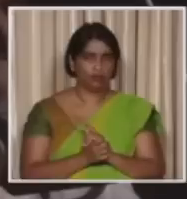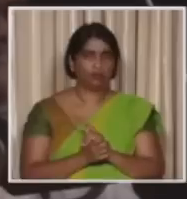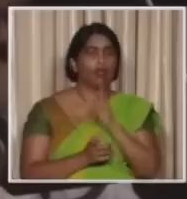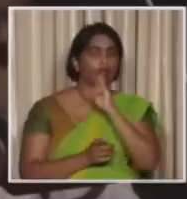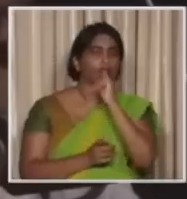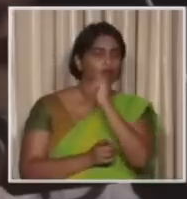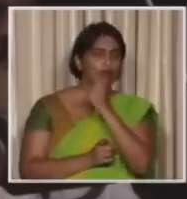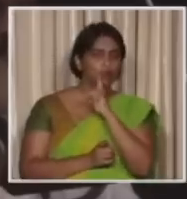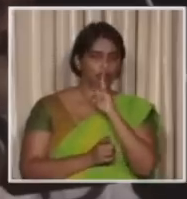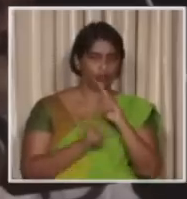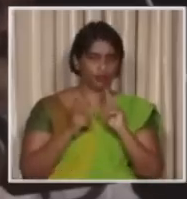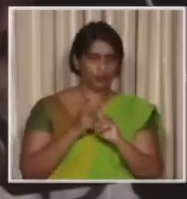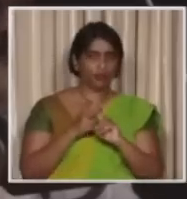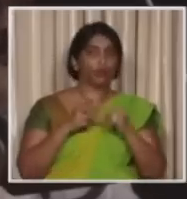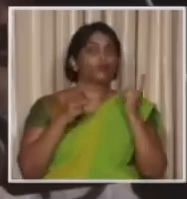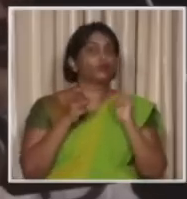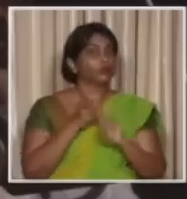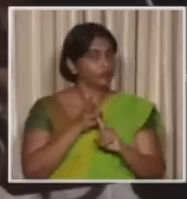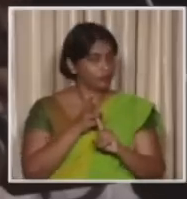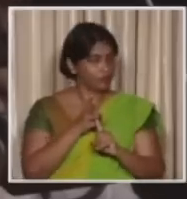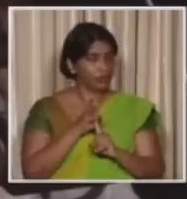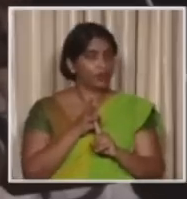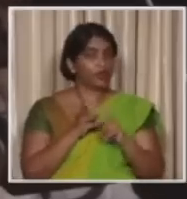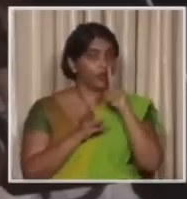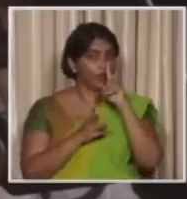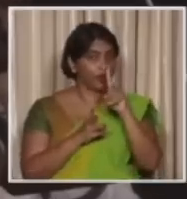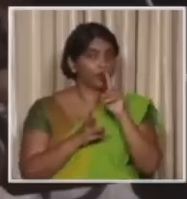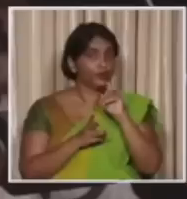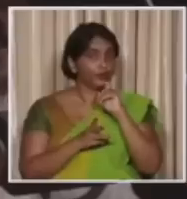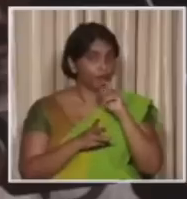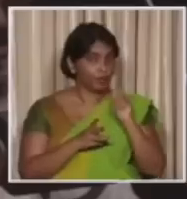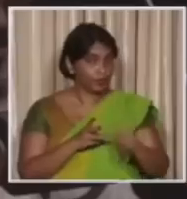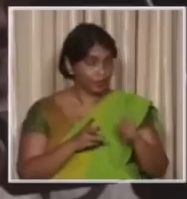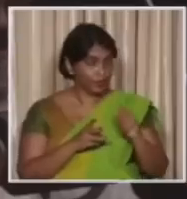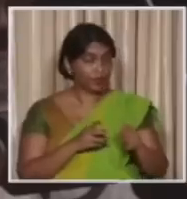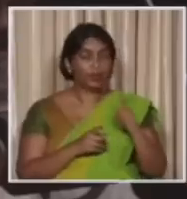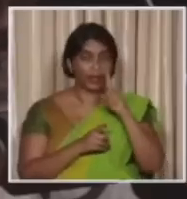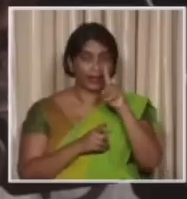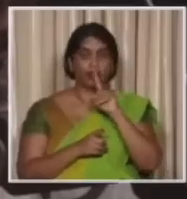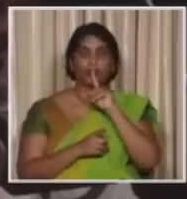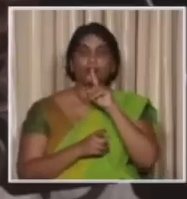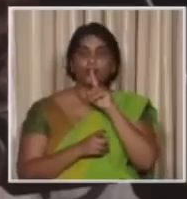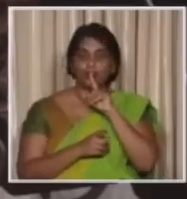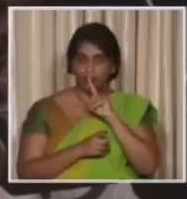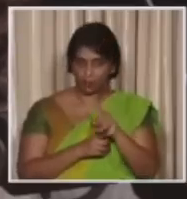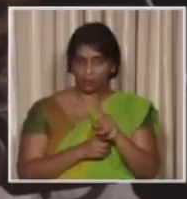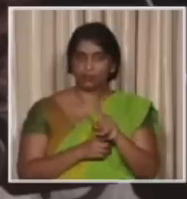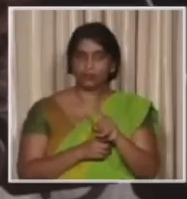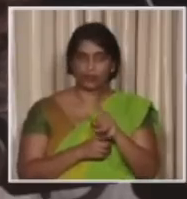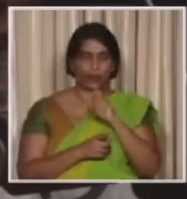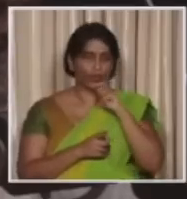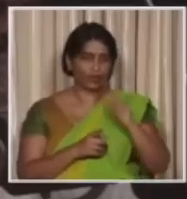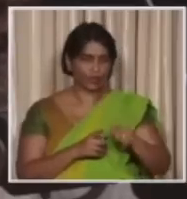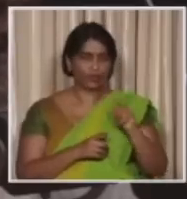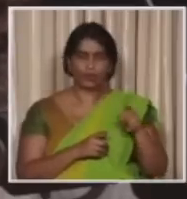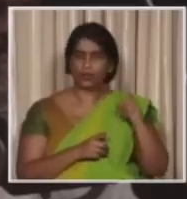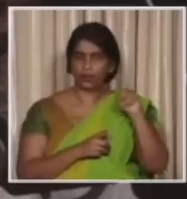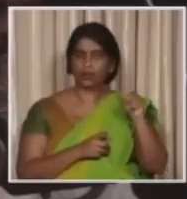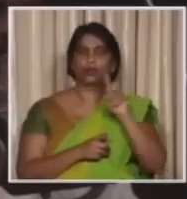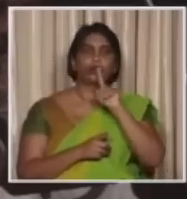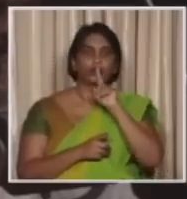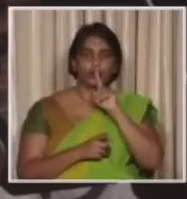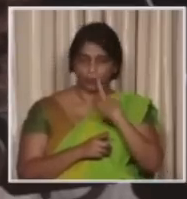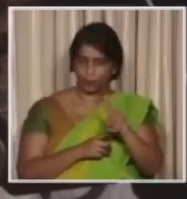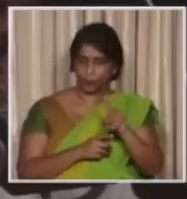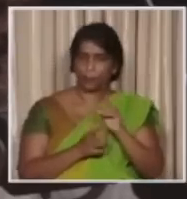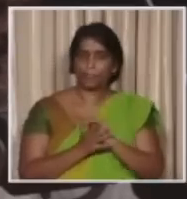විවේචනය. තුන්වන වශයෙන් එක විනිශ්චයකාරවරයෙකු සඳහන් කරමින් ශ්‍රේෂ්ඨාධිකරණයේ එක විනිශ්චයකාරවරයෙකු සඳහන් කරමින්